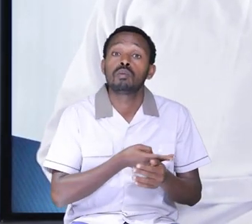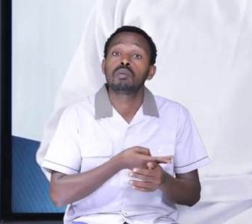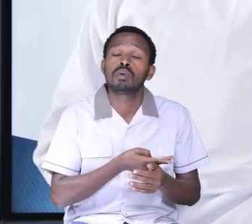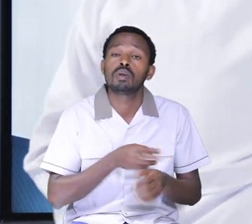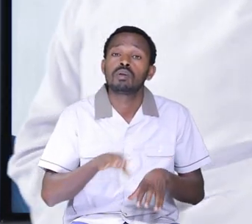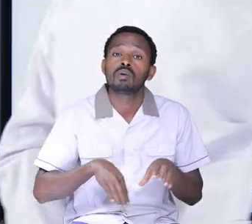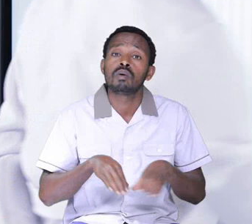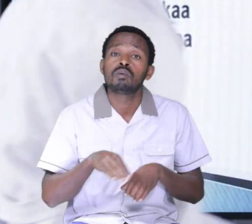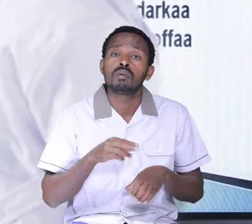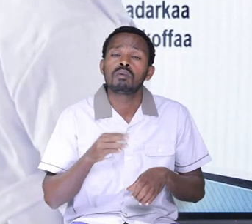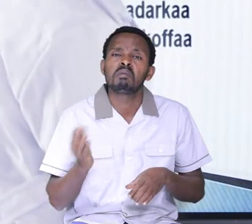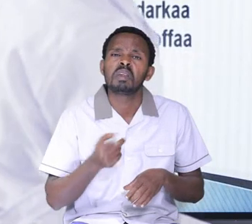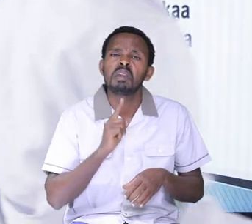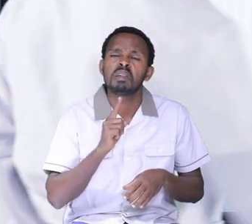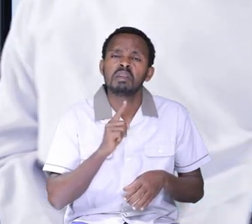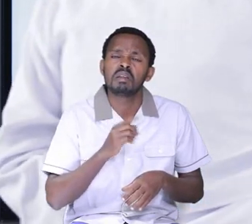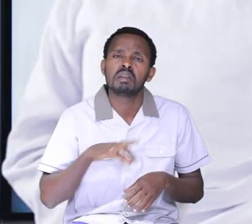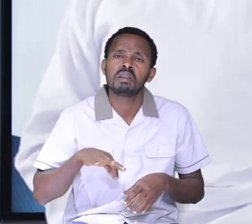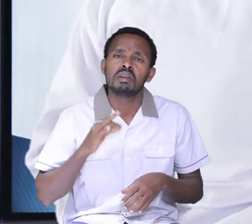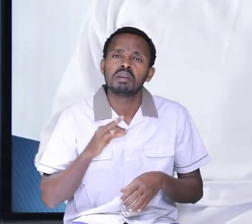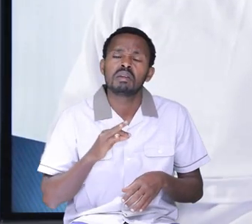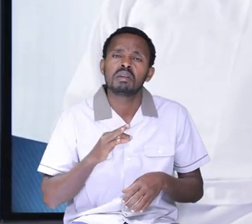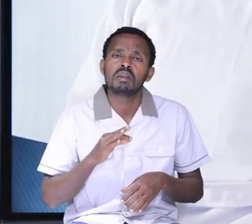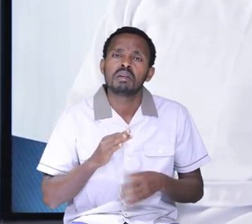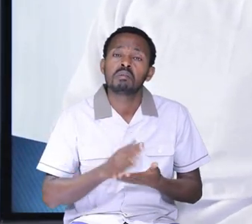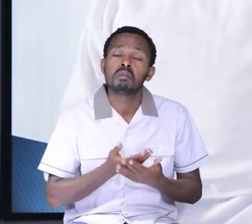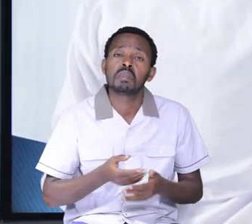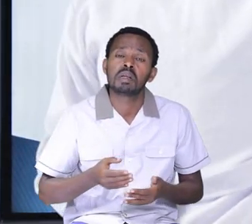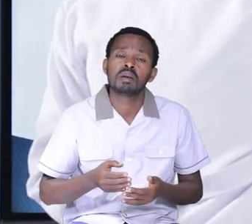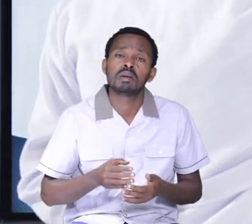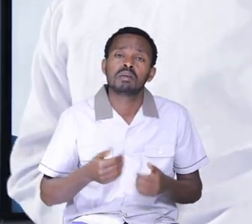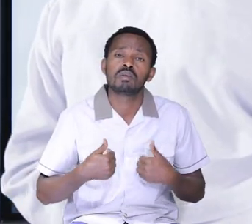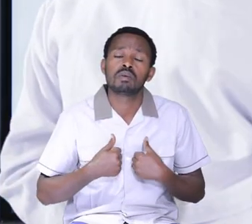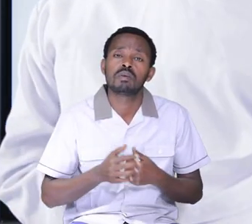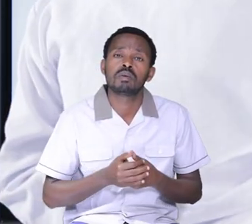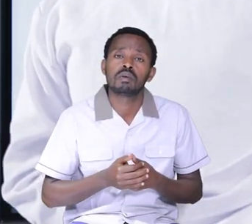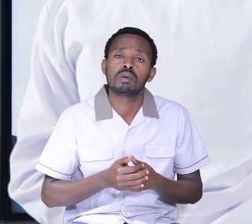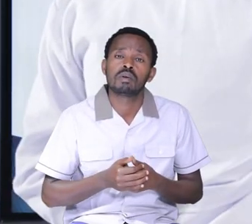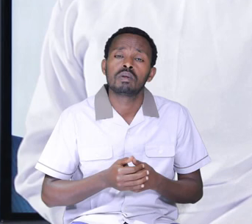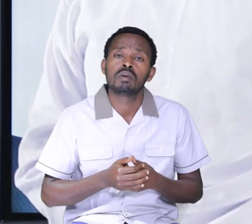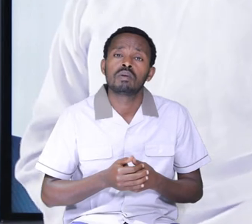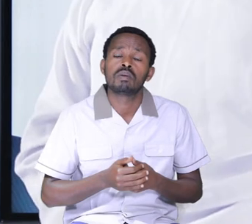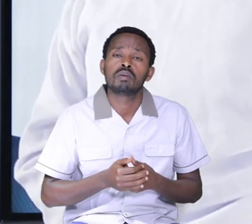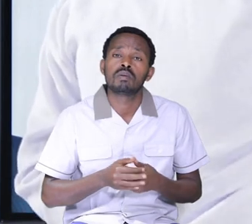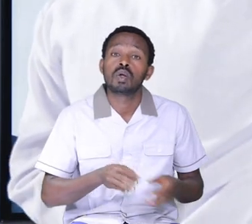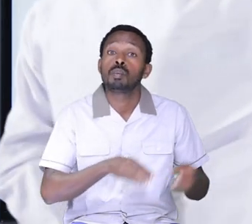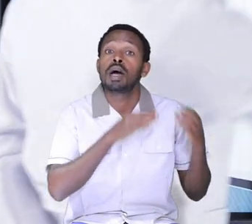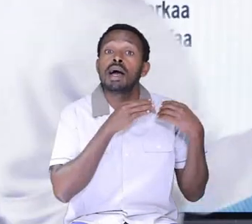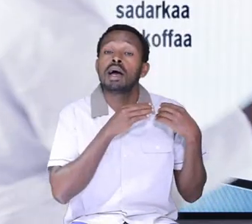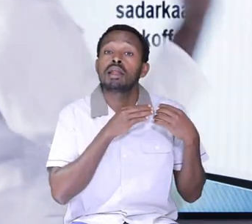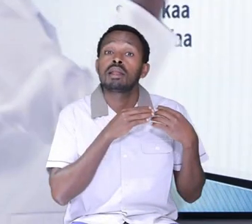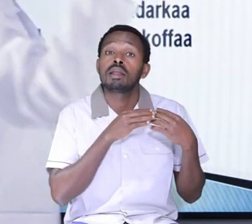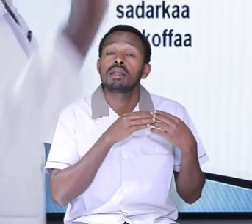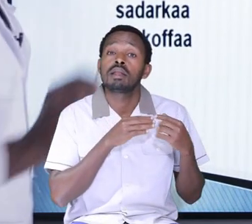jiraa? Walakkaa kana jira jechuudha. Gaafa kana humni sochooftuu kana achii ol yeroo irratti dalageessinu ba'aan kun gara